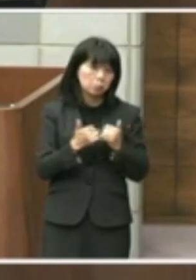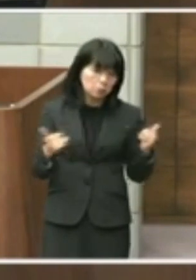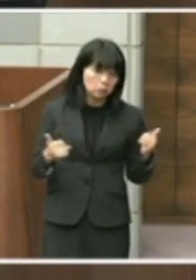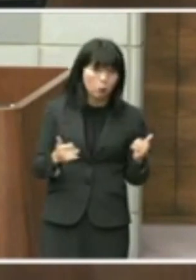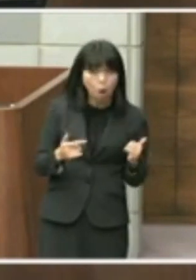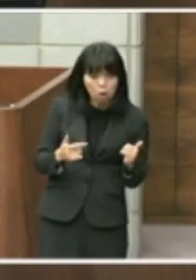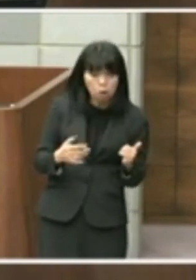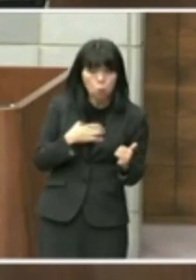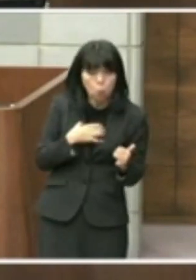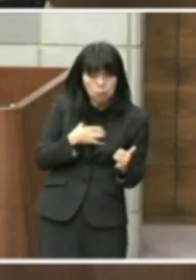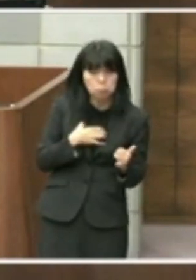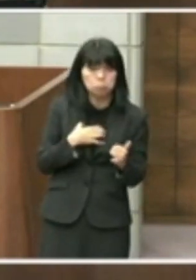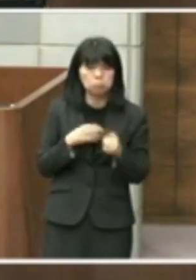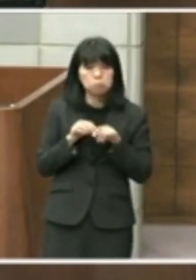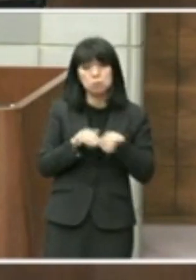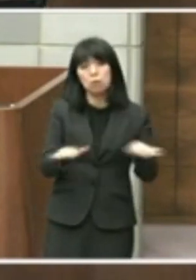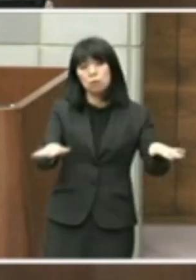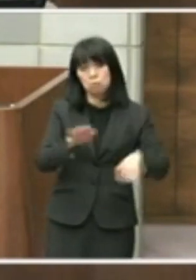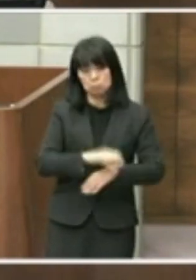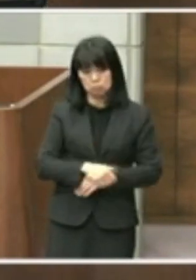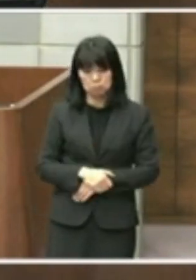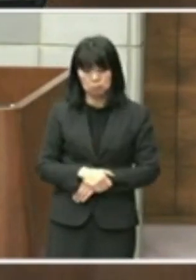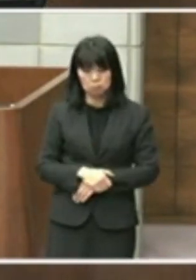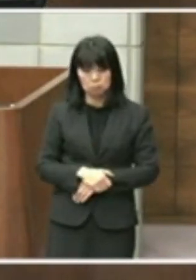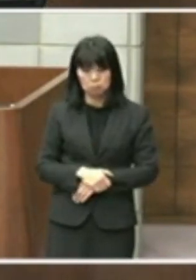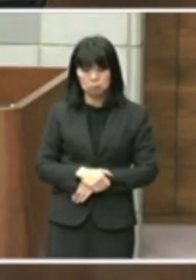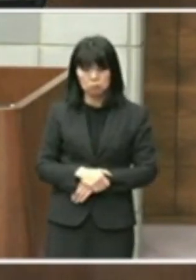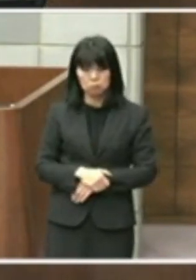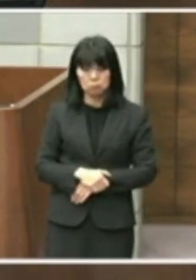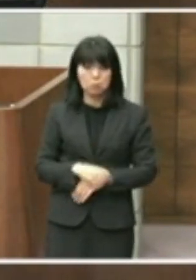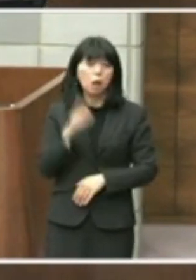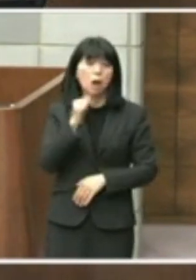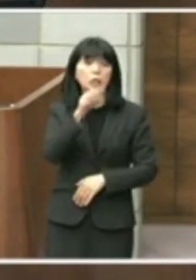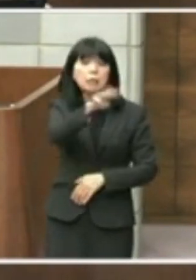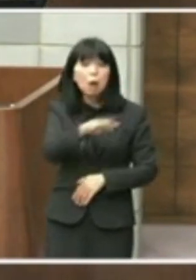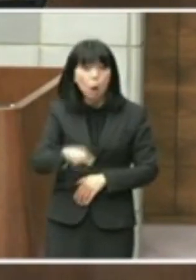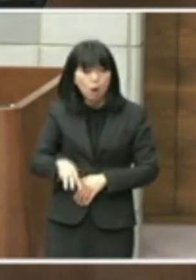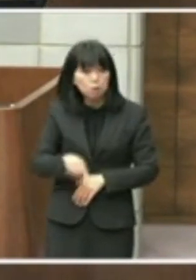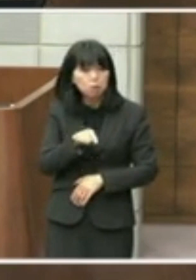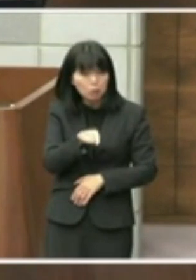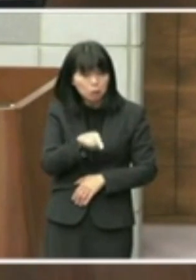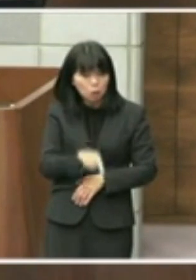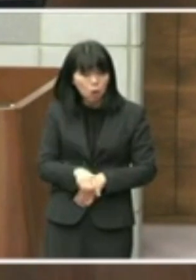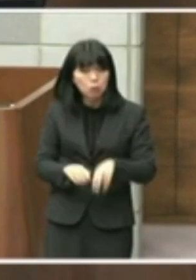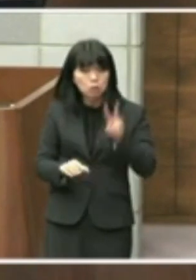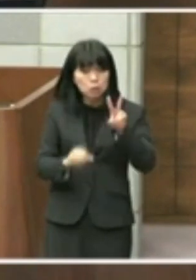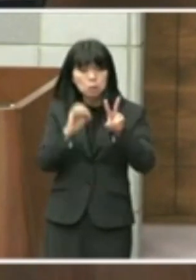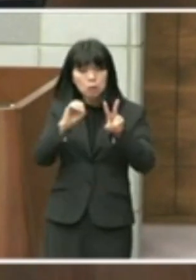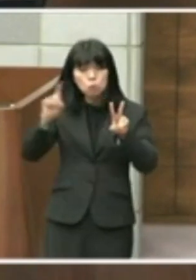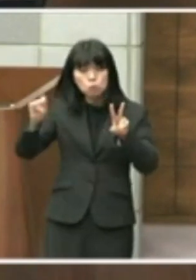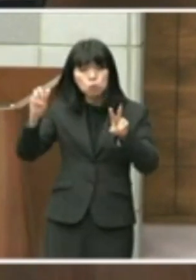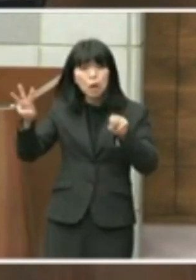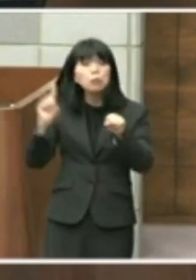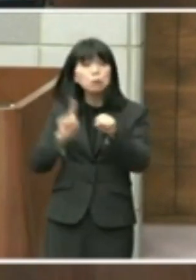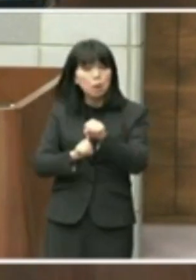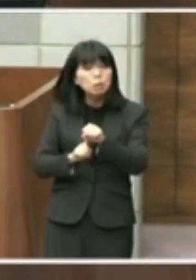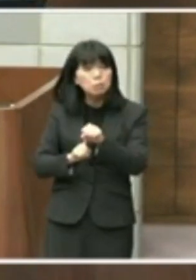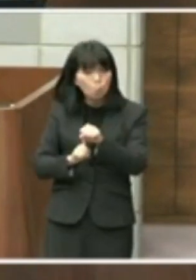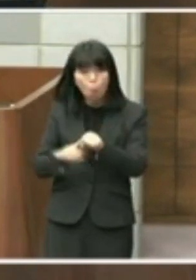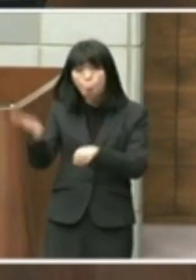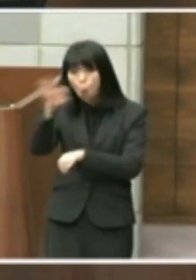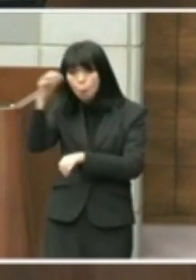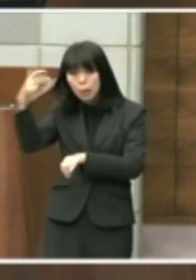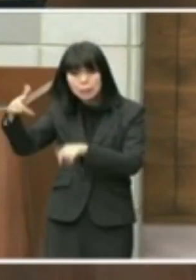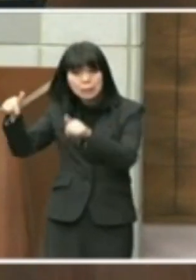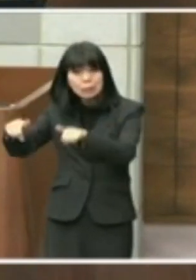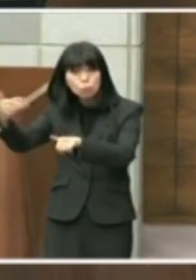不安が大きく広がっています。明石川をめぐっては2013年にも神戸市西